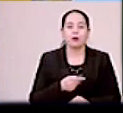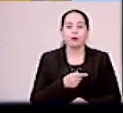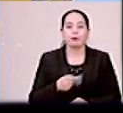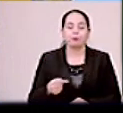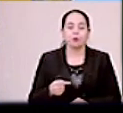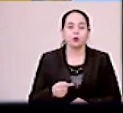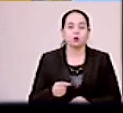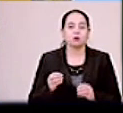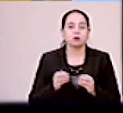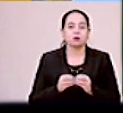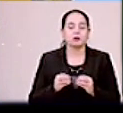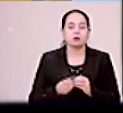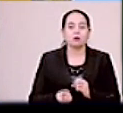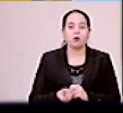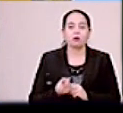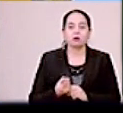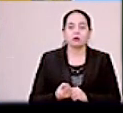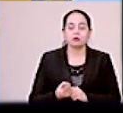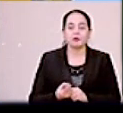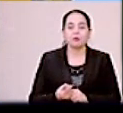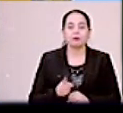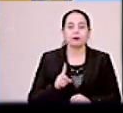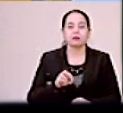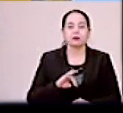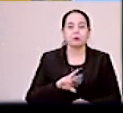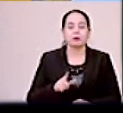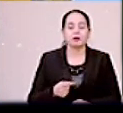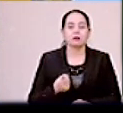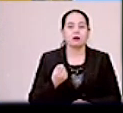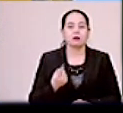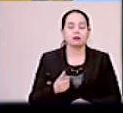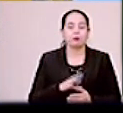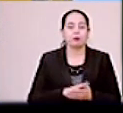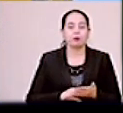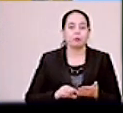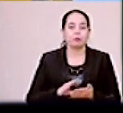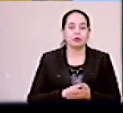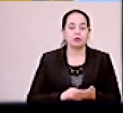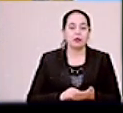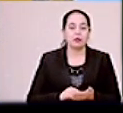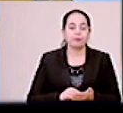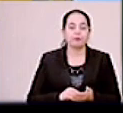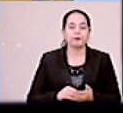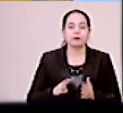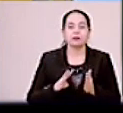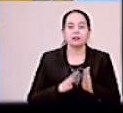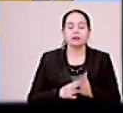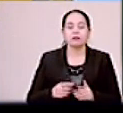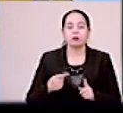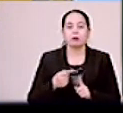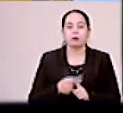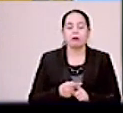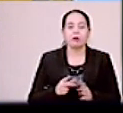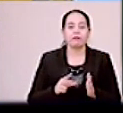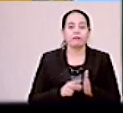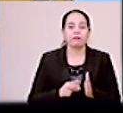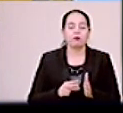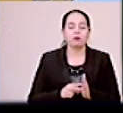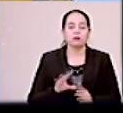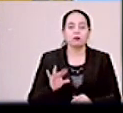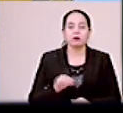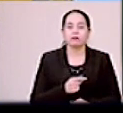минус 10 11. Знаменатель 11 переписали. 9 прибавляем 8